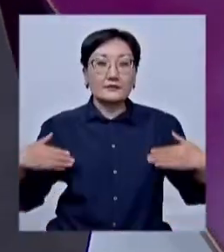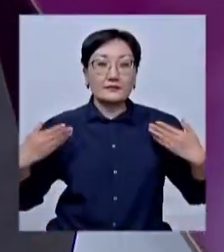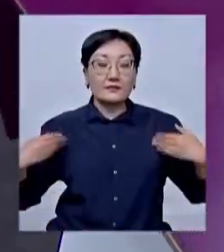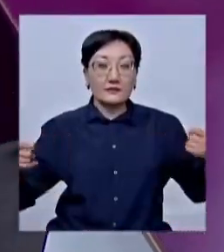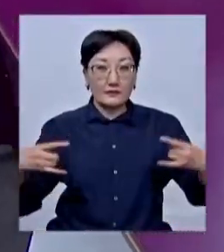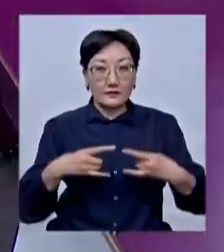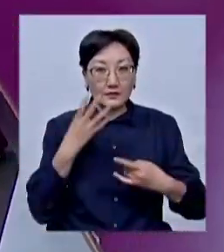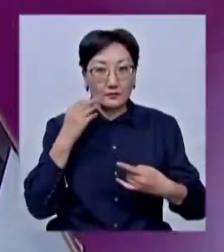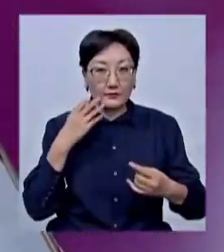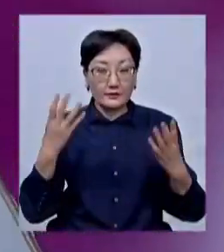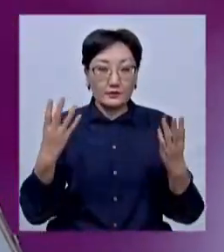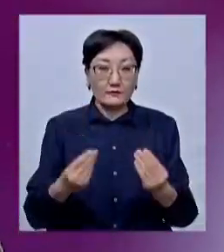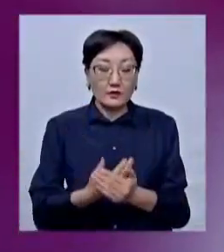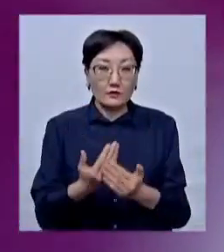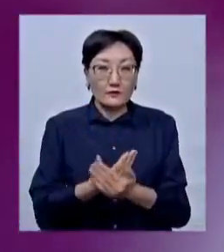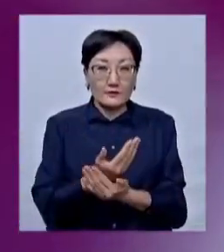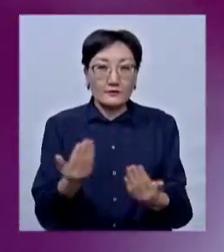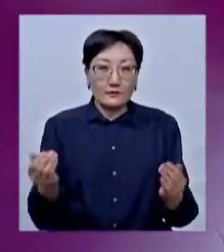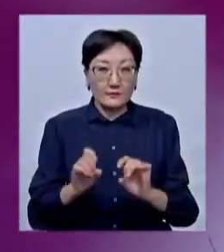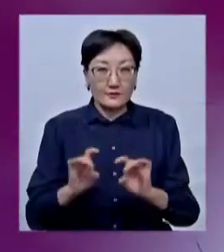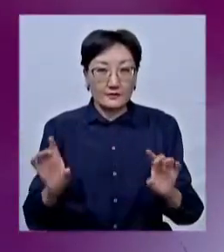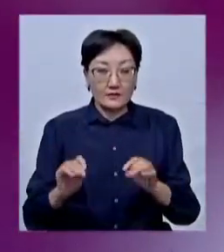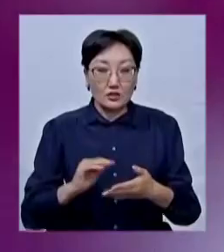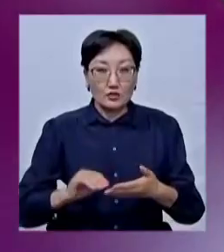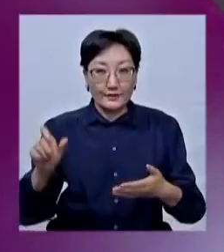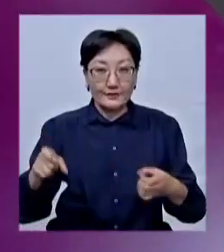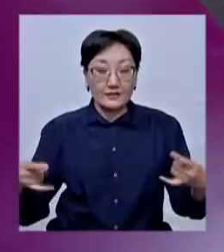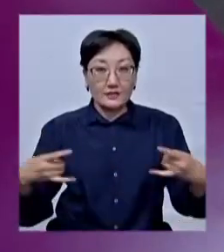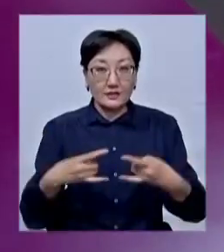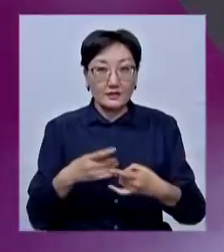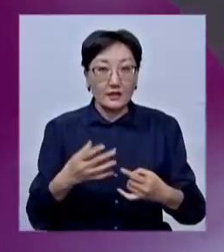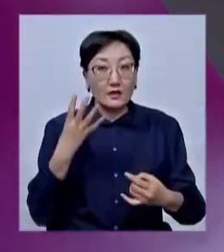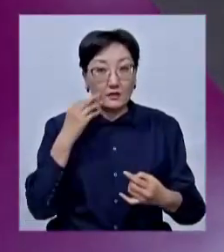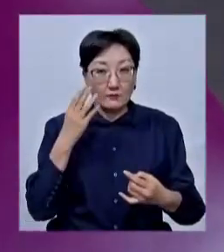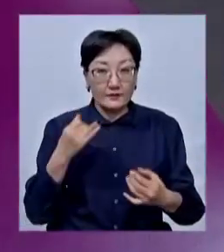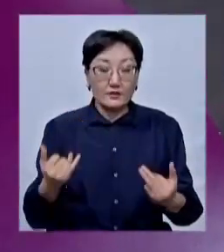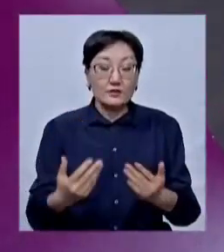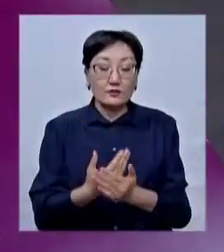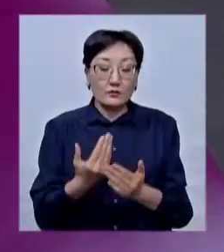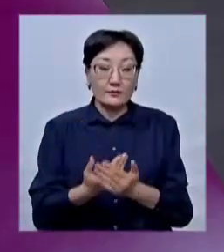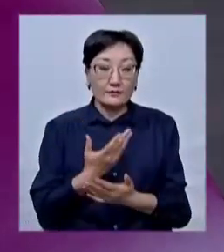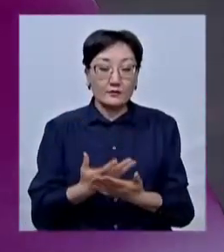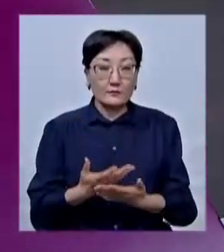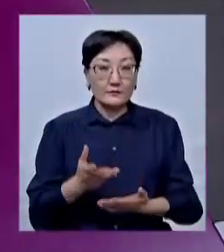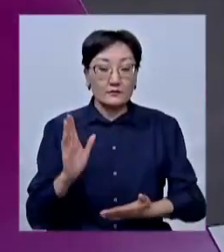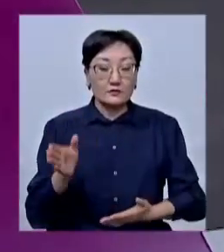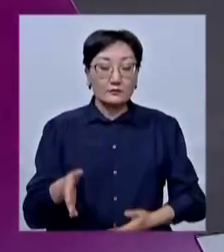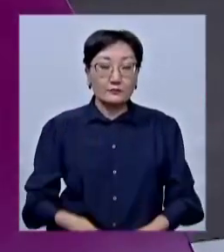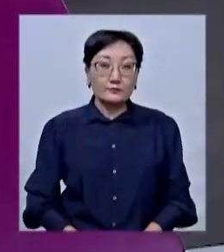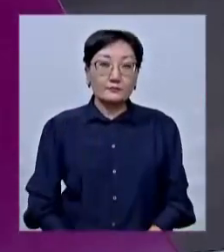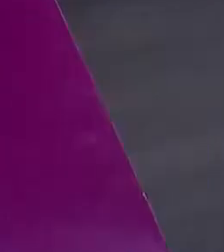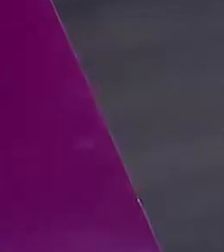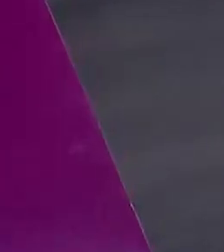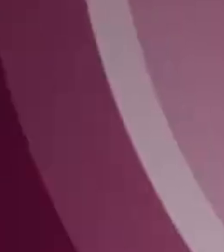Здравствуйте, в эфире телеканала «Алматы новости», в студии Дина Жанабекова и моя коллега Булбул Калнурказы. А сейчас коротко о главном к этому часу.